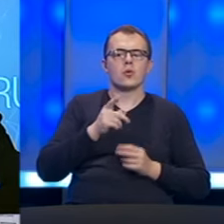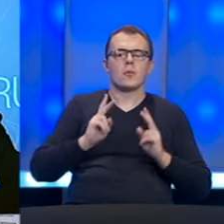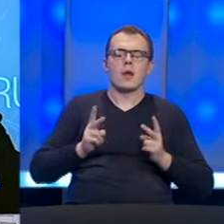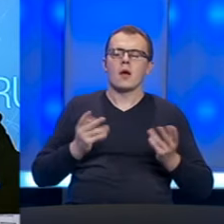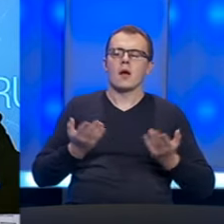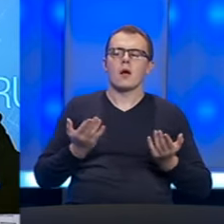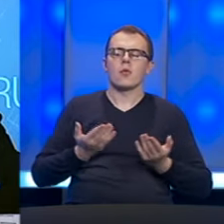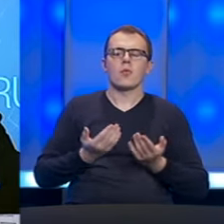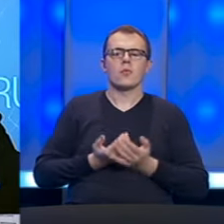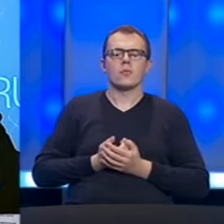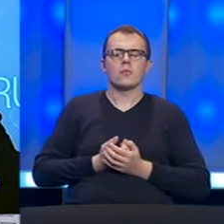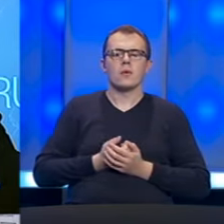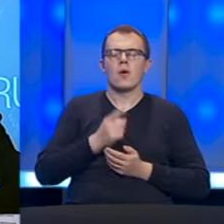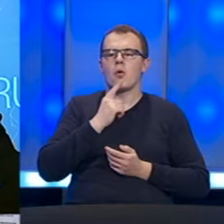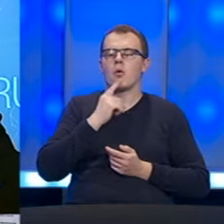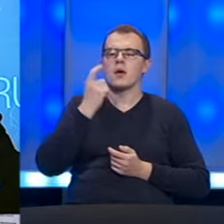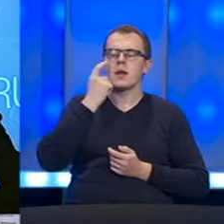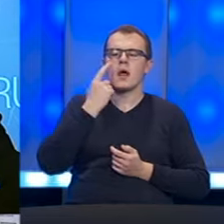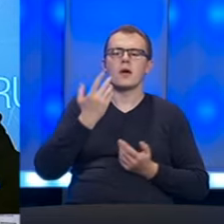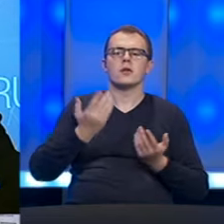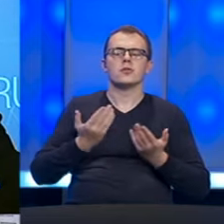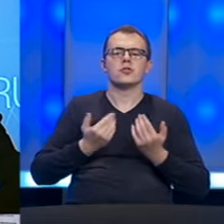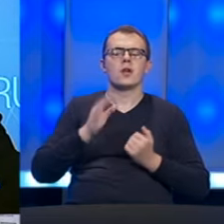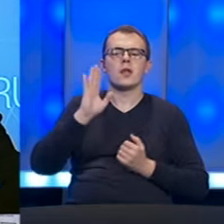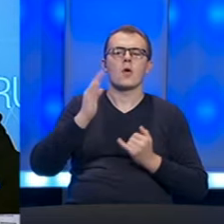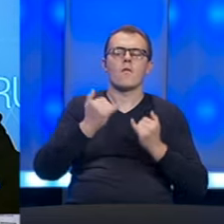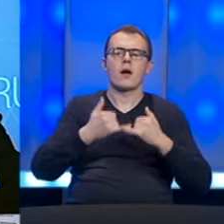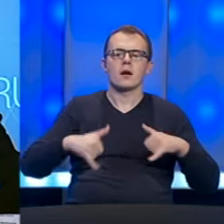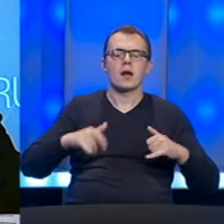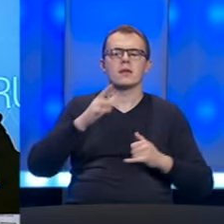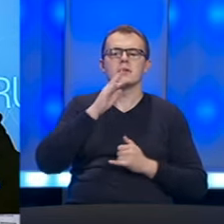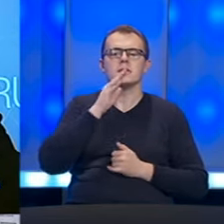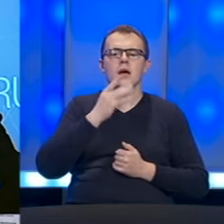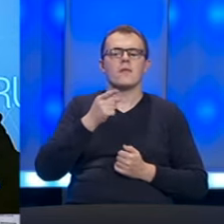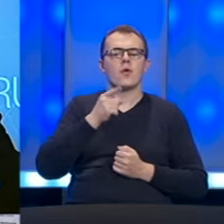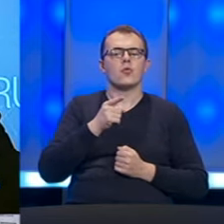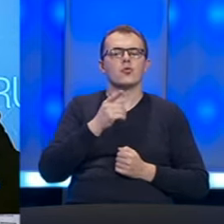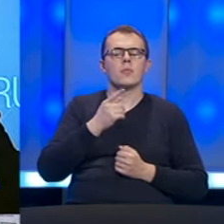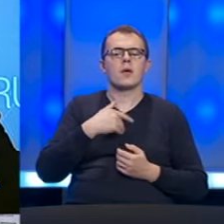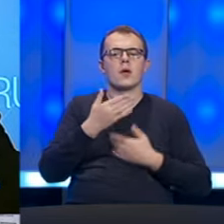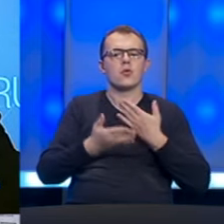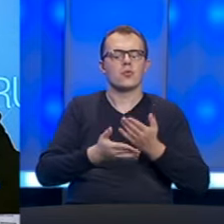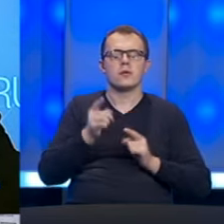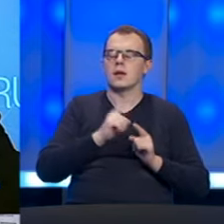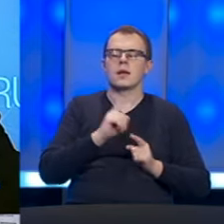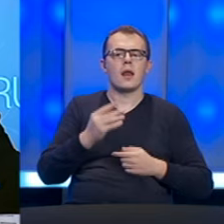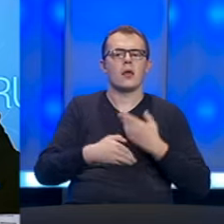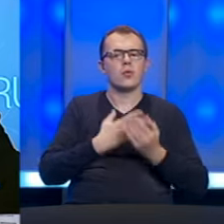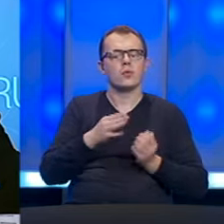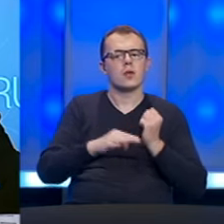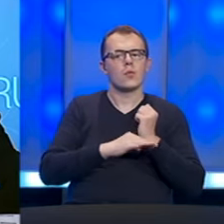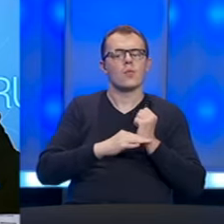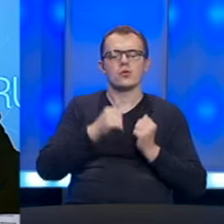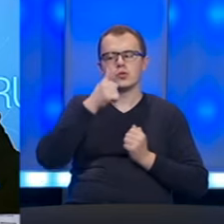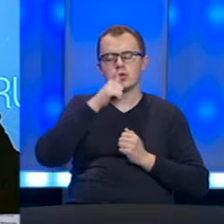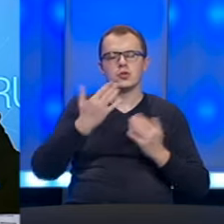kako i na koji način im njihov grad Sarajevo u tome nudi ili ne nudi pomoć. Šta